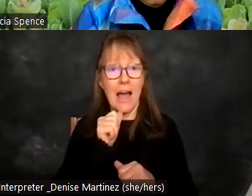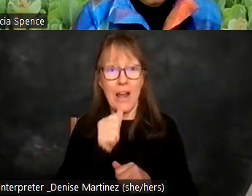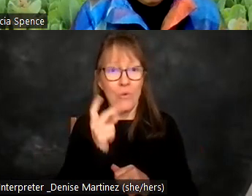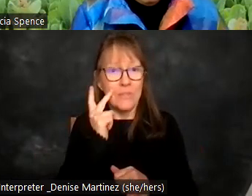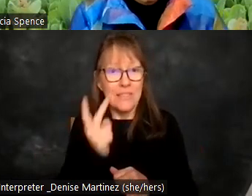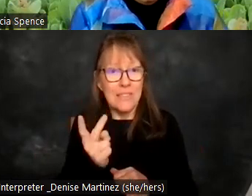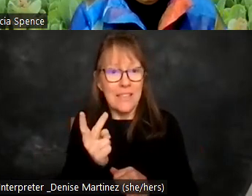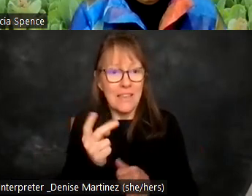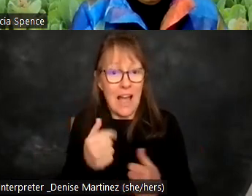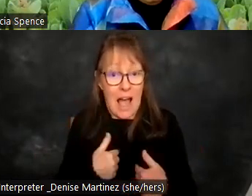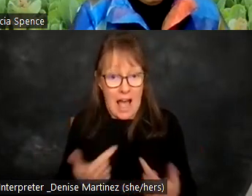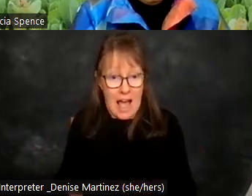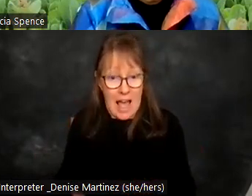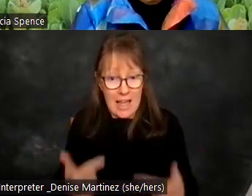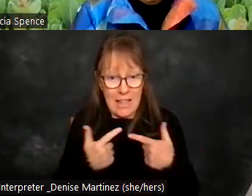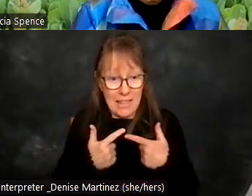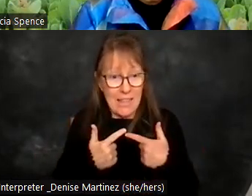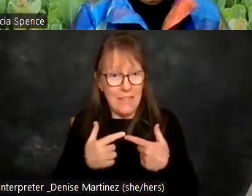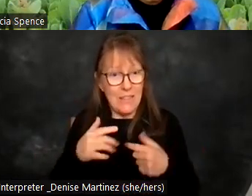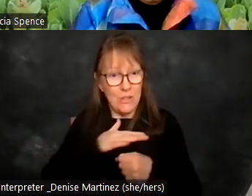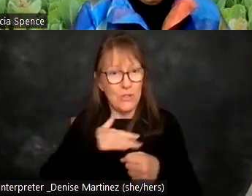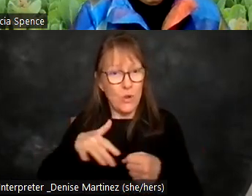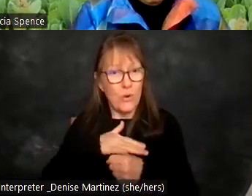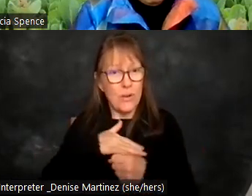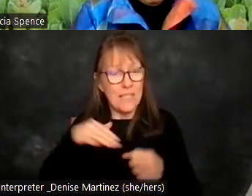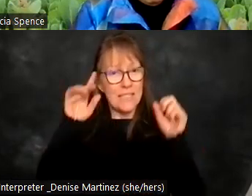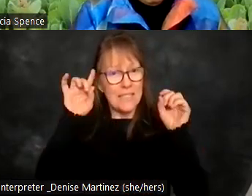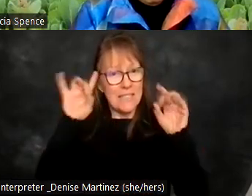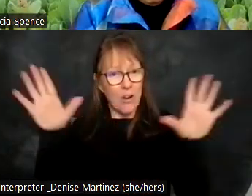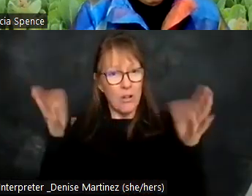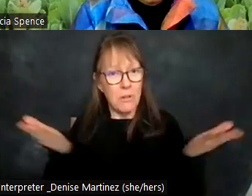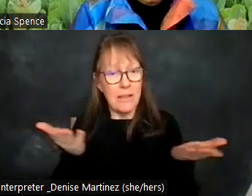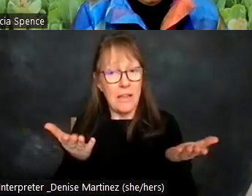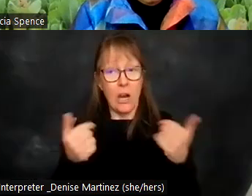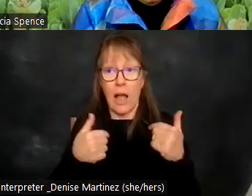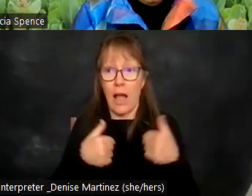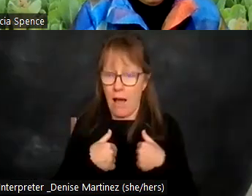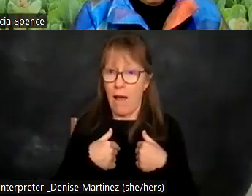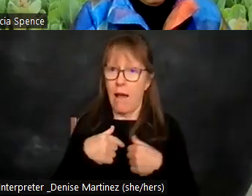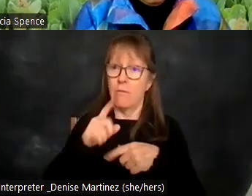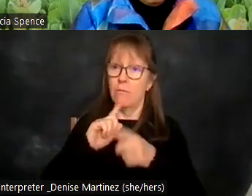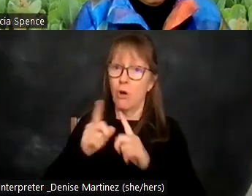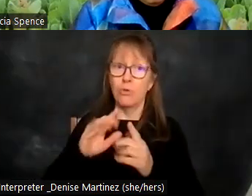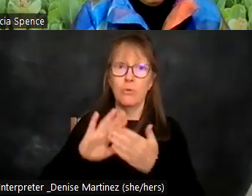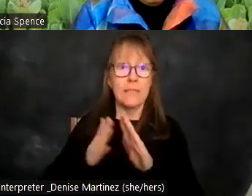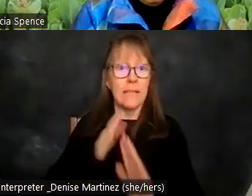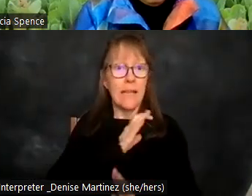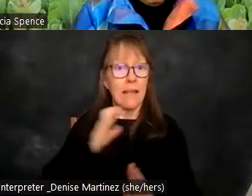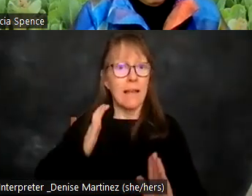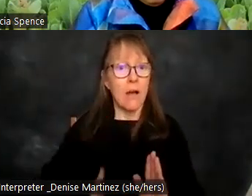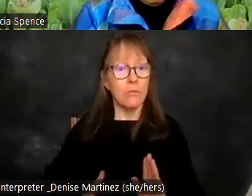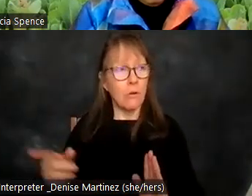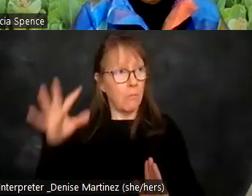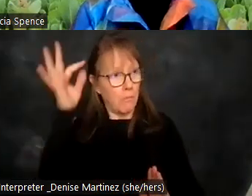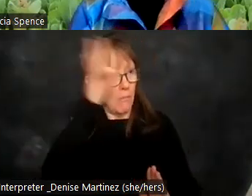moi, vivre dans une zone environnementale justice. Moi, parler avec un conseiller, les dire,